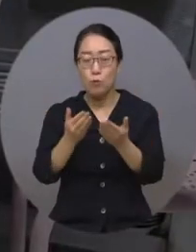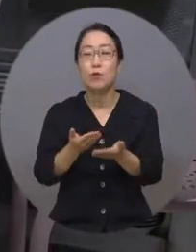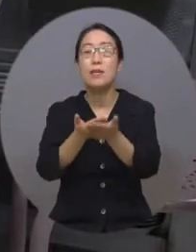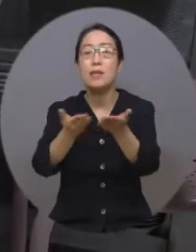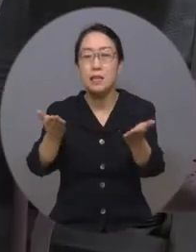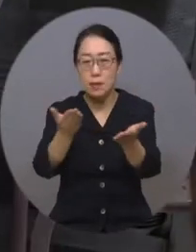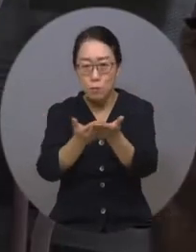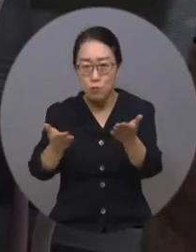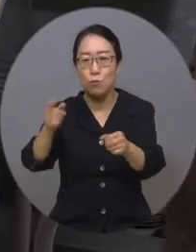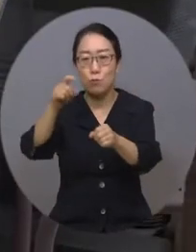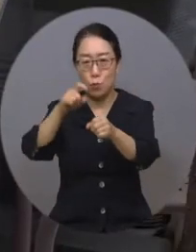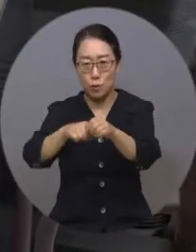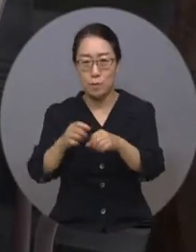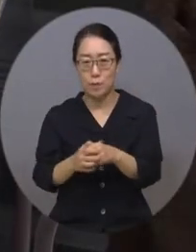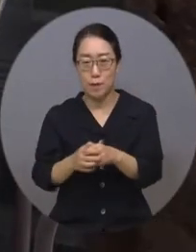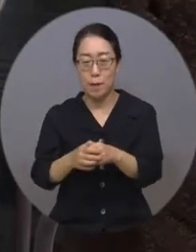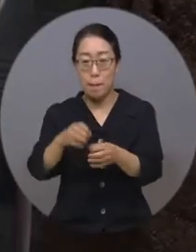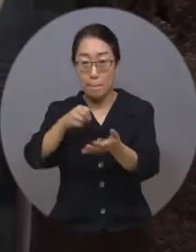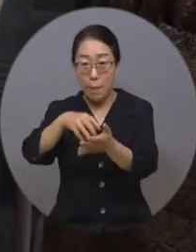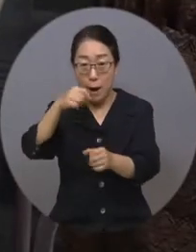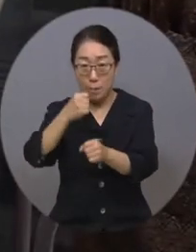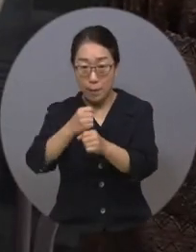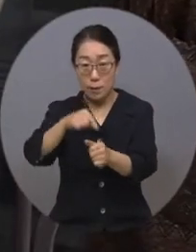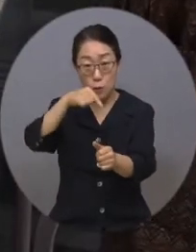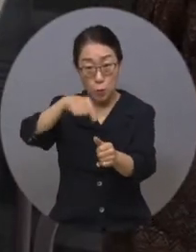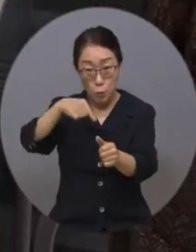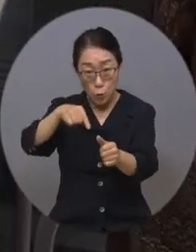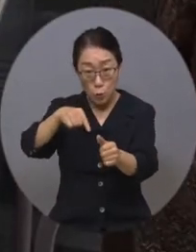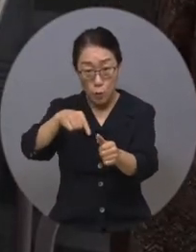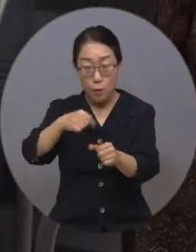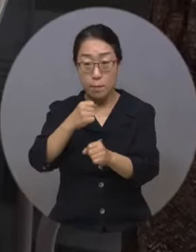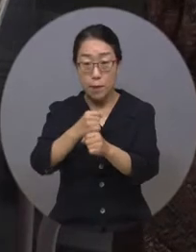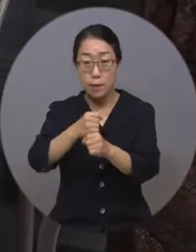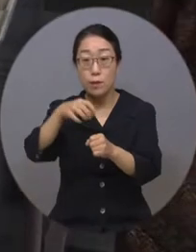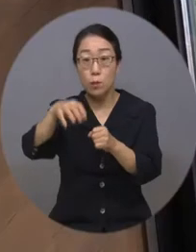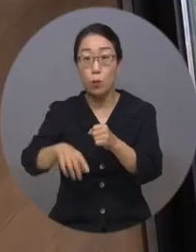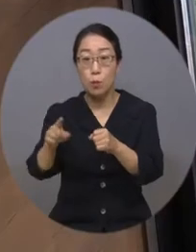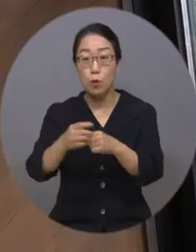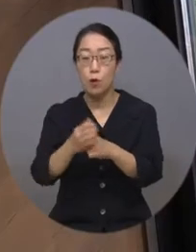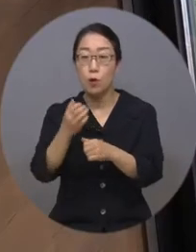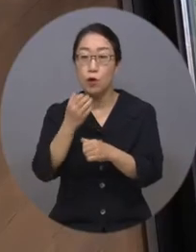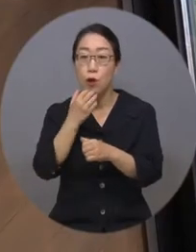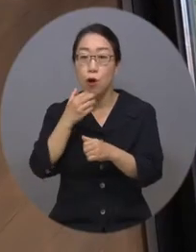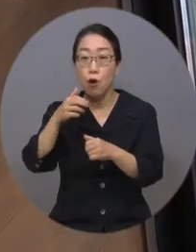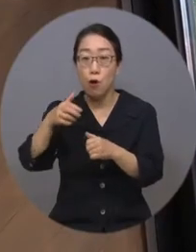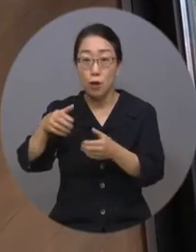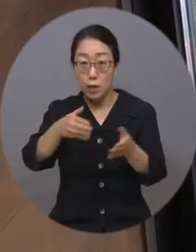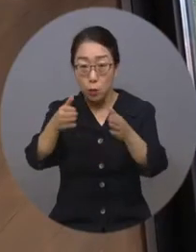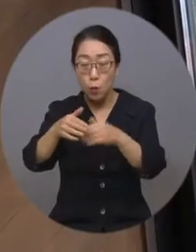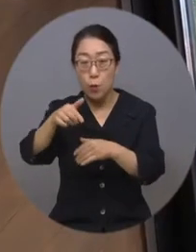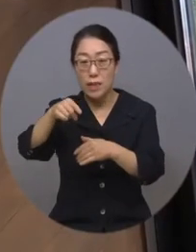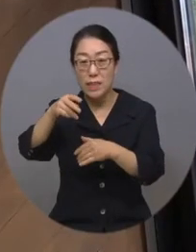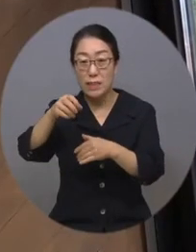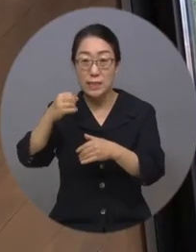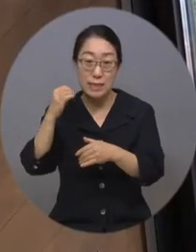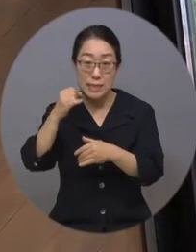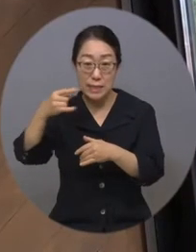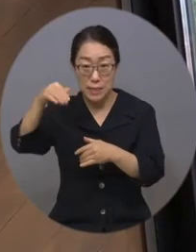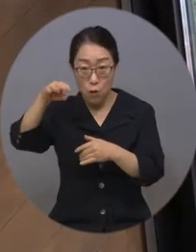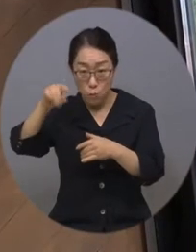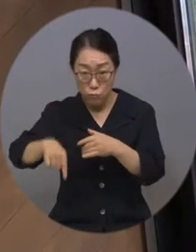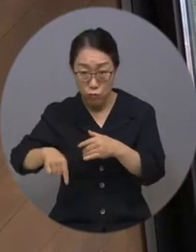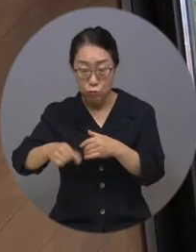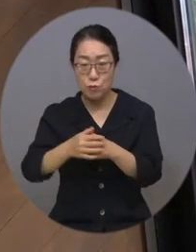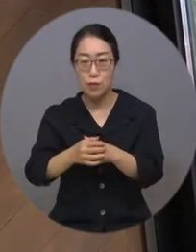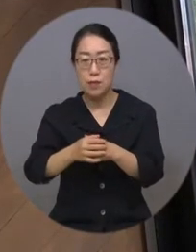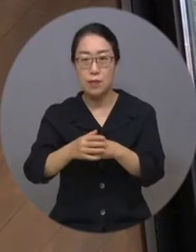빵들입니다. 제빵 교육과 함께 맛있는 빵이 만들어지는 이곳은 경기도 의정부시 용현동에 위치한 사단법인